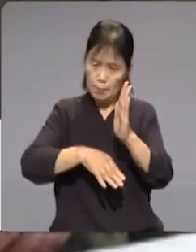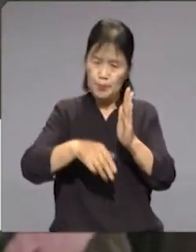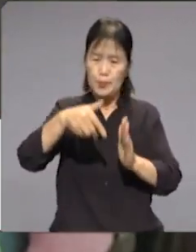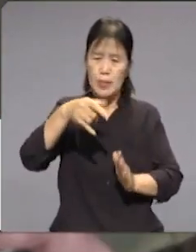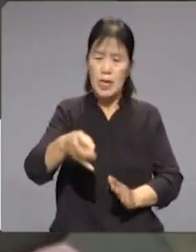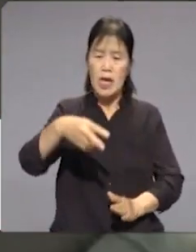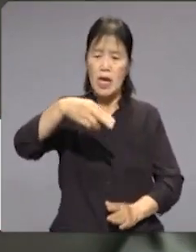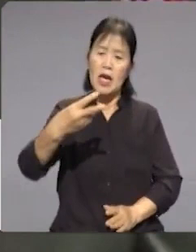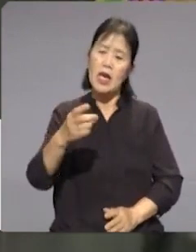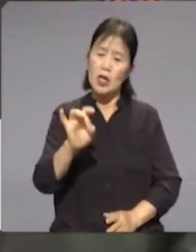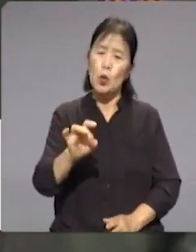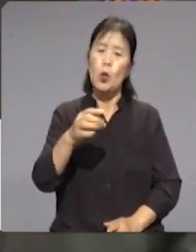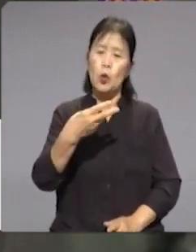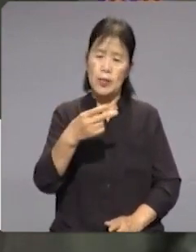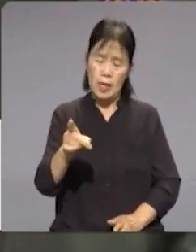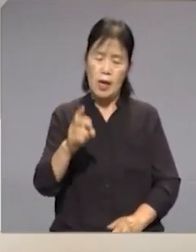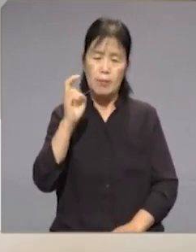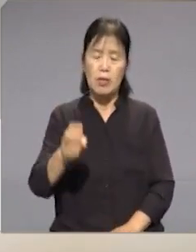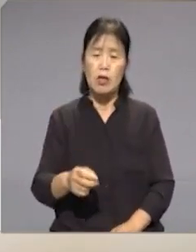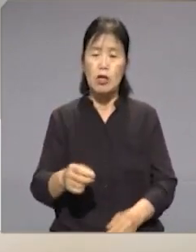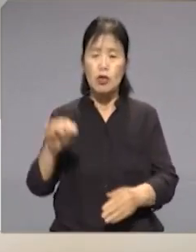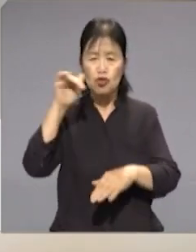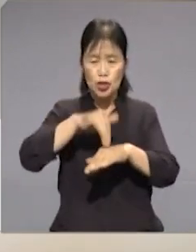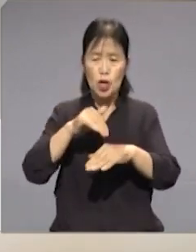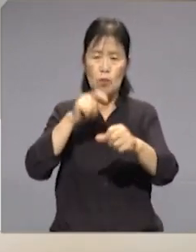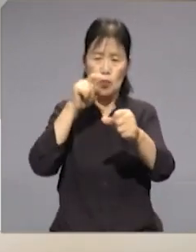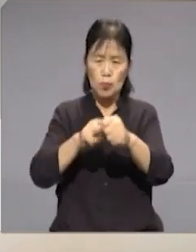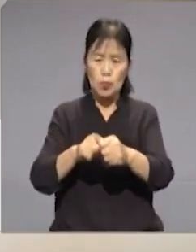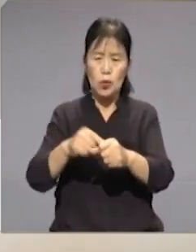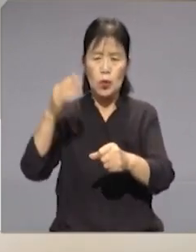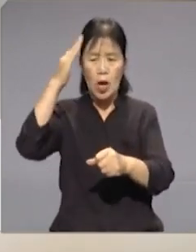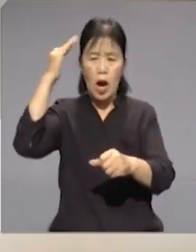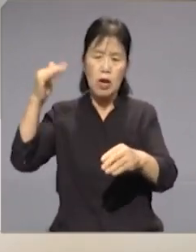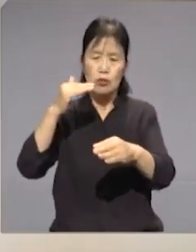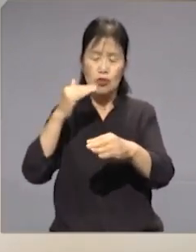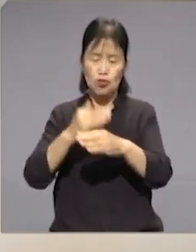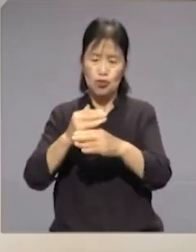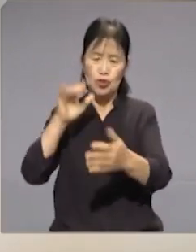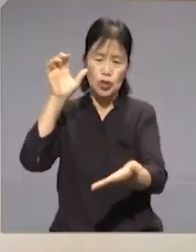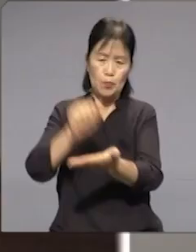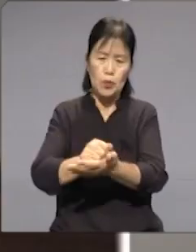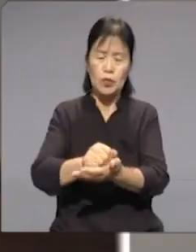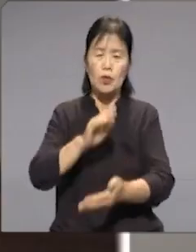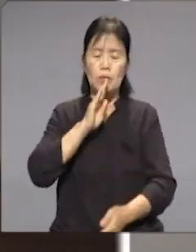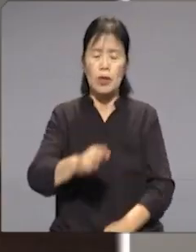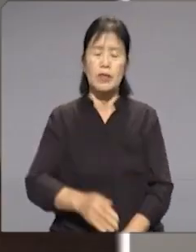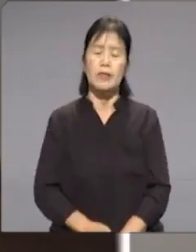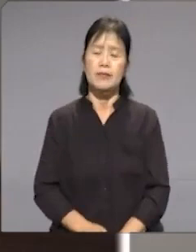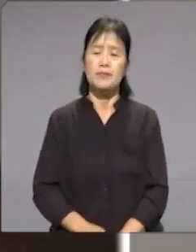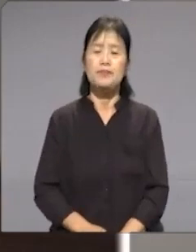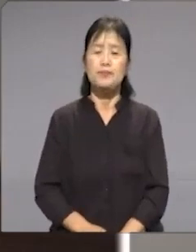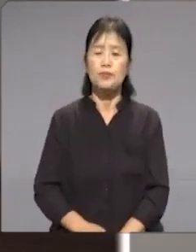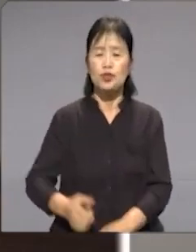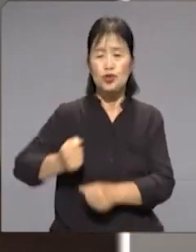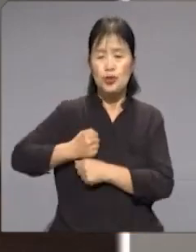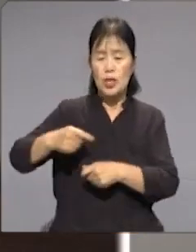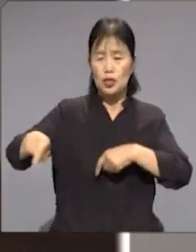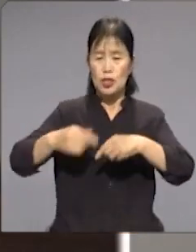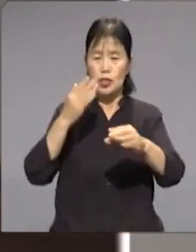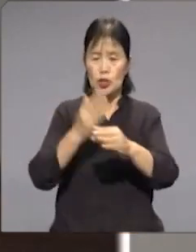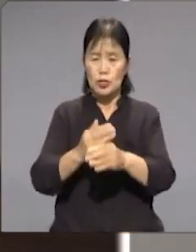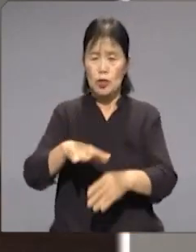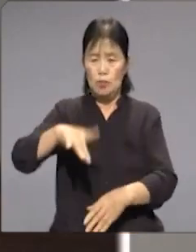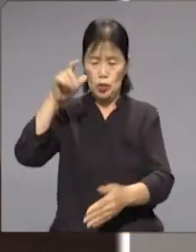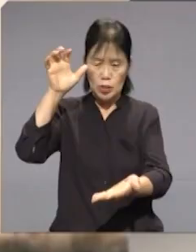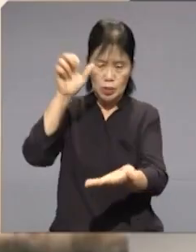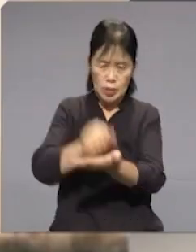곳입니다. 훈련 목표가 남한 점령이라고 밝혔습니다. 작전 초기 우리의 군사지휘 거점 우선